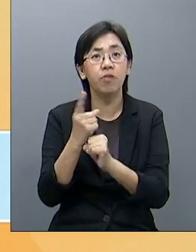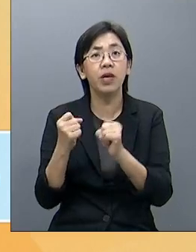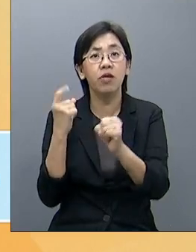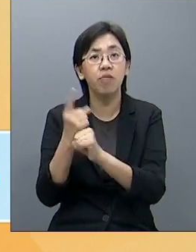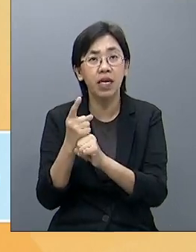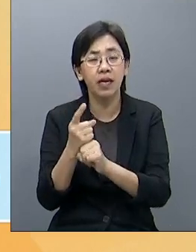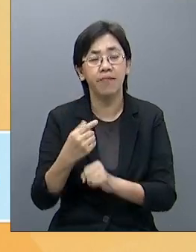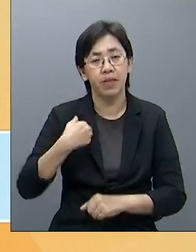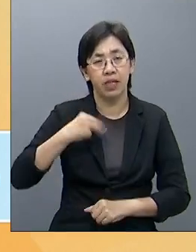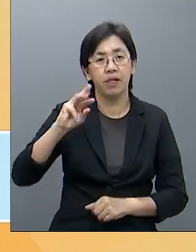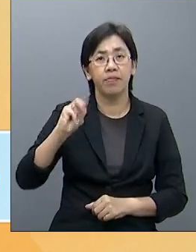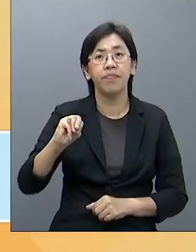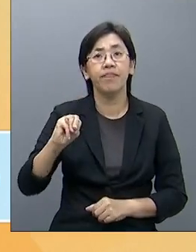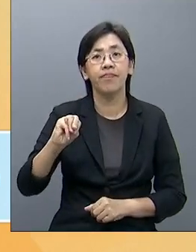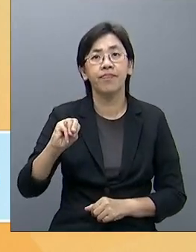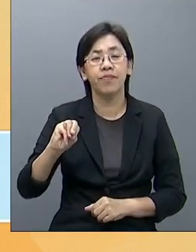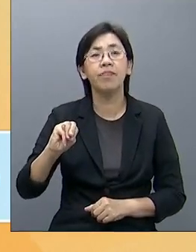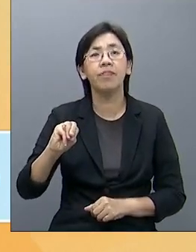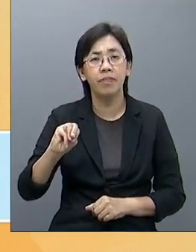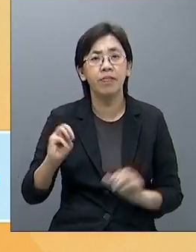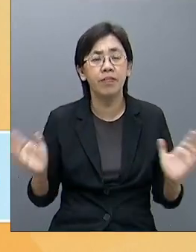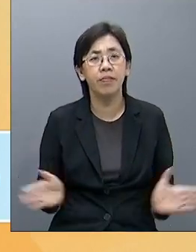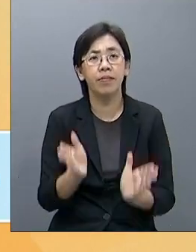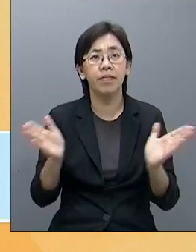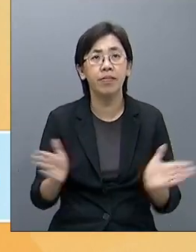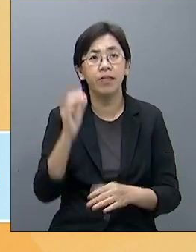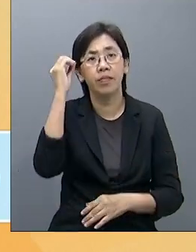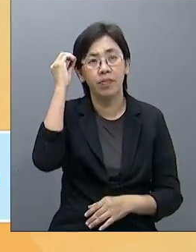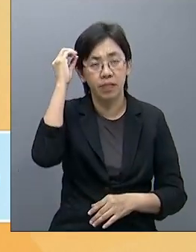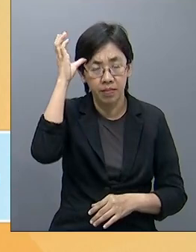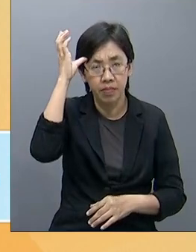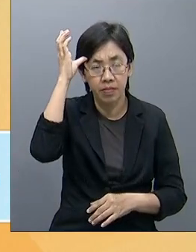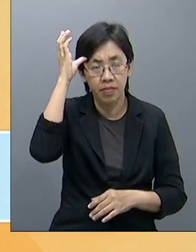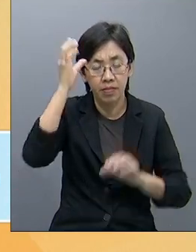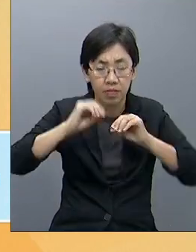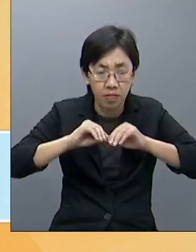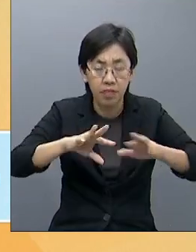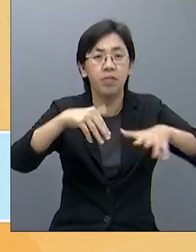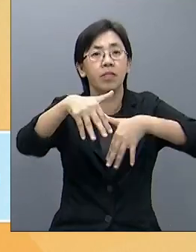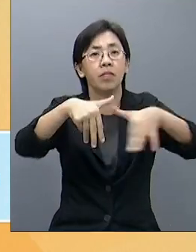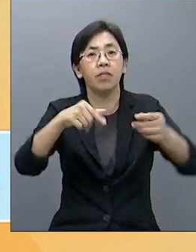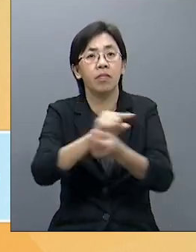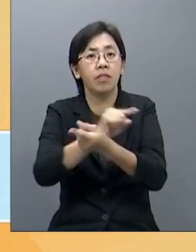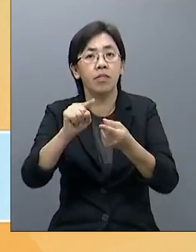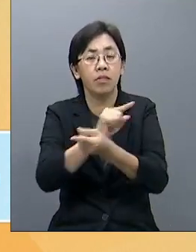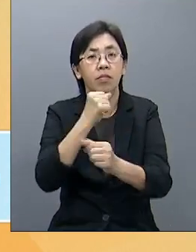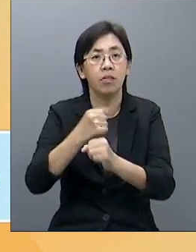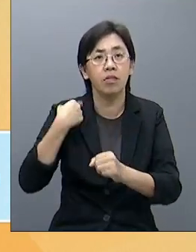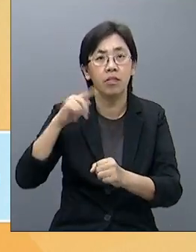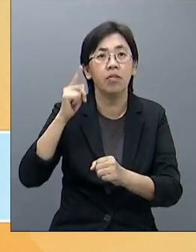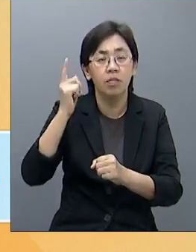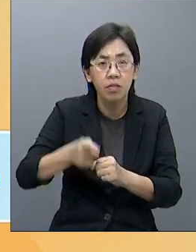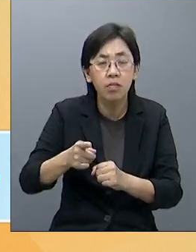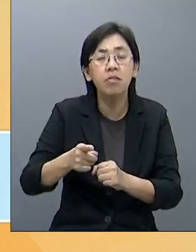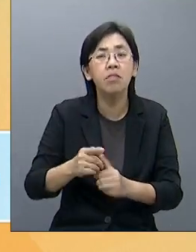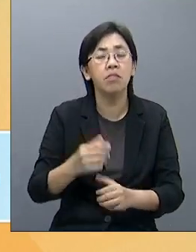ใมหาวธยรมาฮิโดนก็จะพยายามขับเคลื่อนองความรู้ต่างๆไปสู่สังคมให้ใช้ประโยช์ได้จริงนะครัให้เกิ